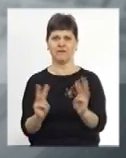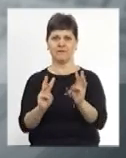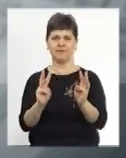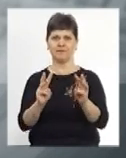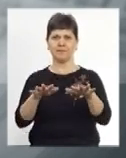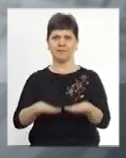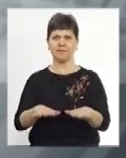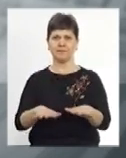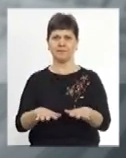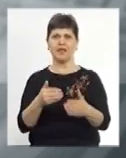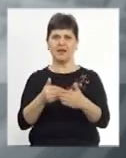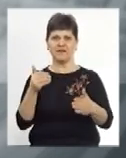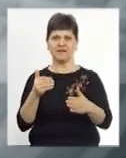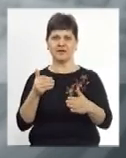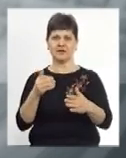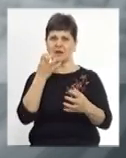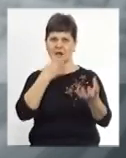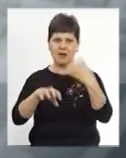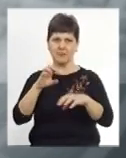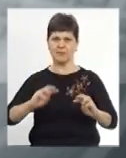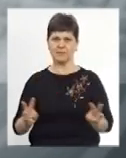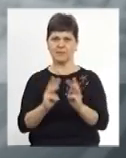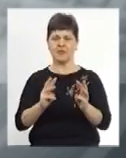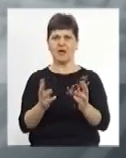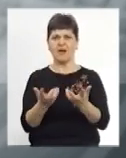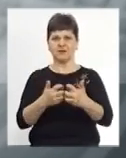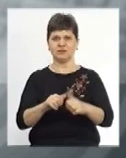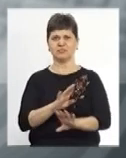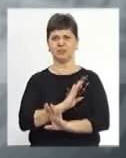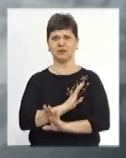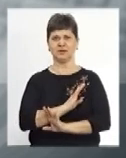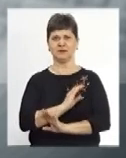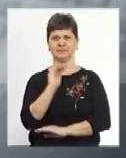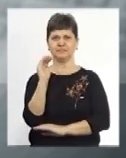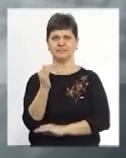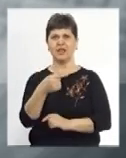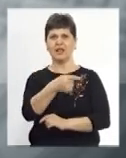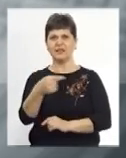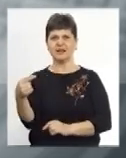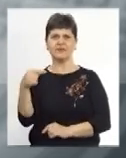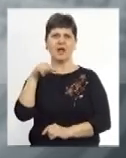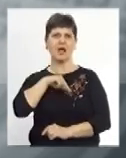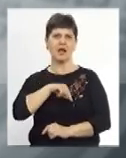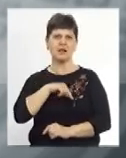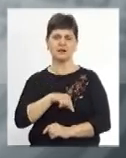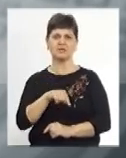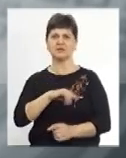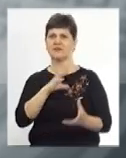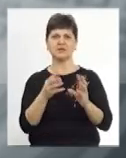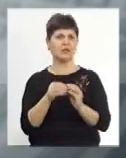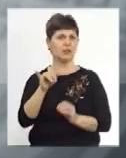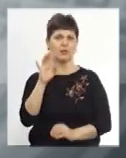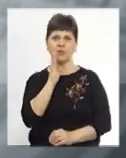Від нанесеної травми, тобто опіків, дитина автоматично померла. Негативних характеристик на сім'ю взагалі